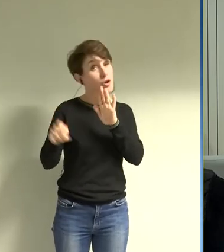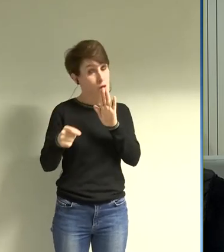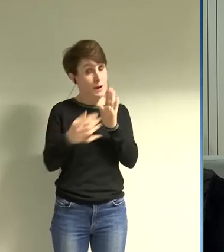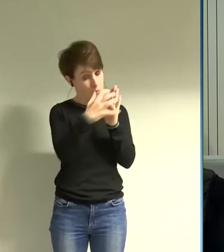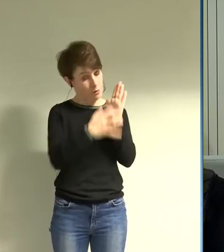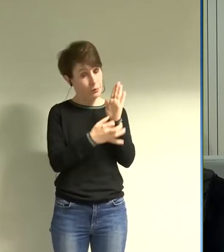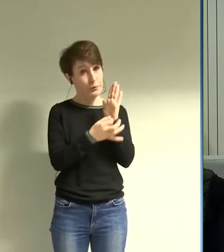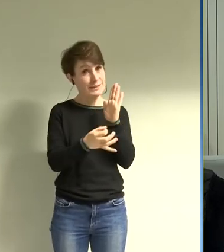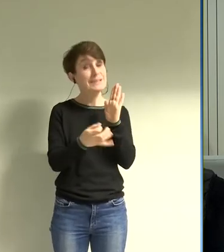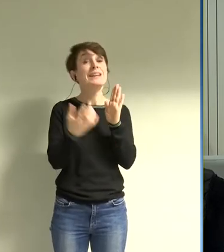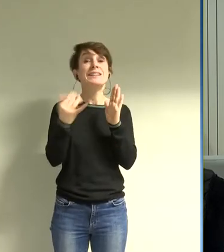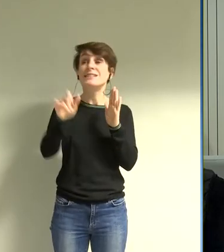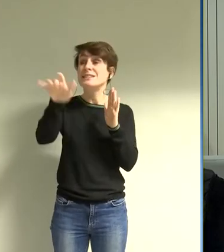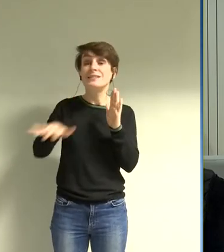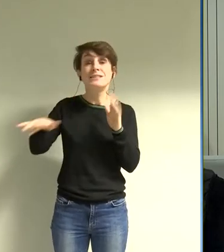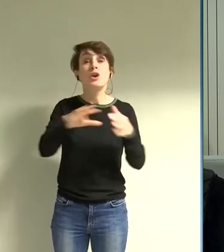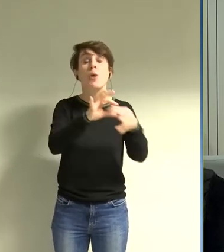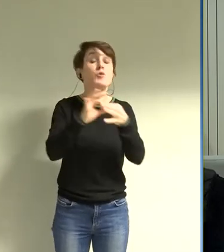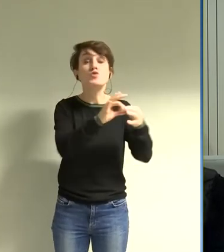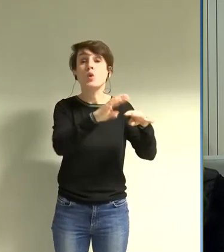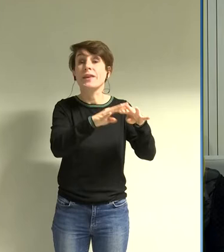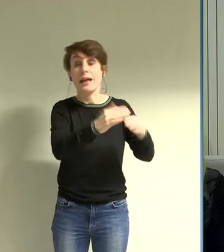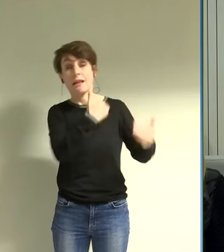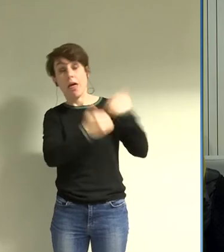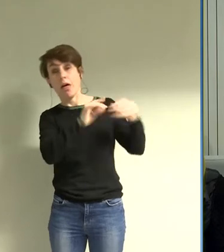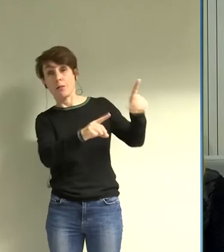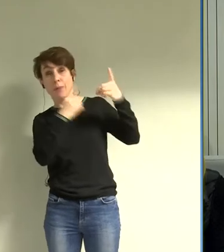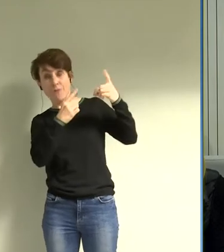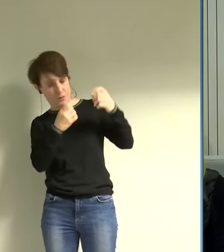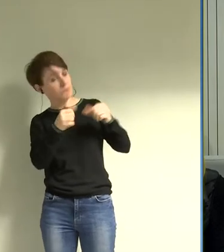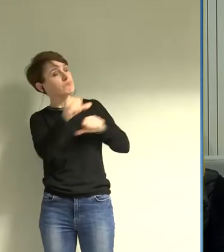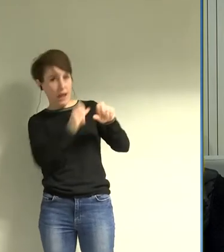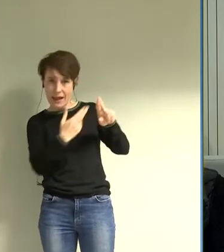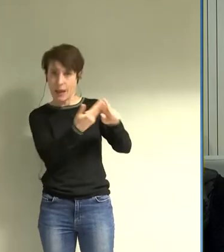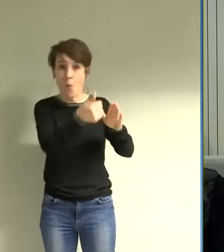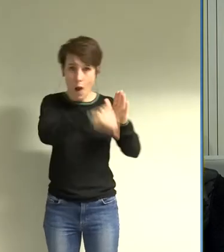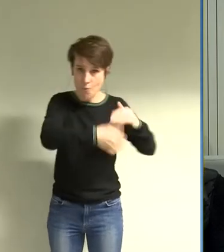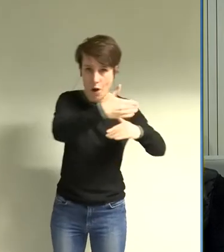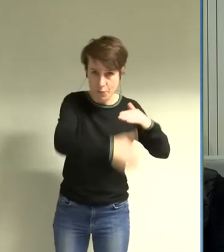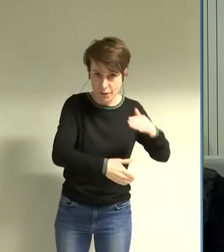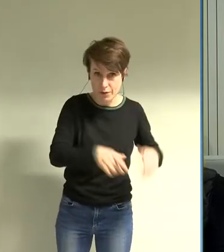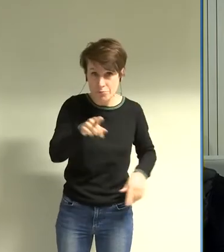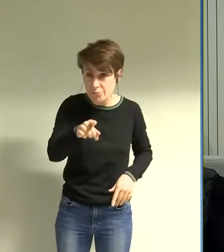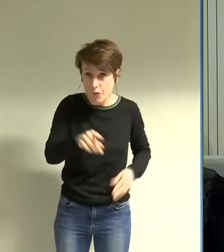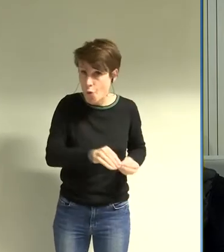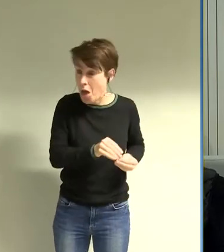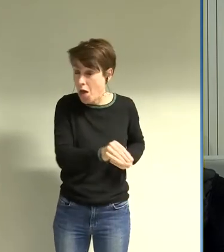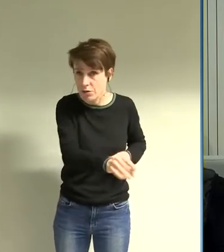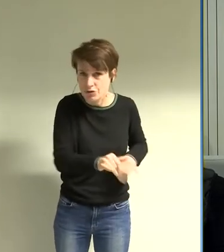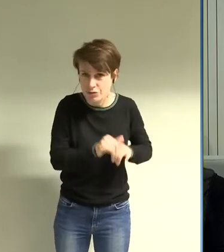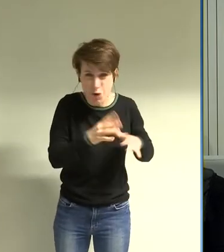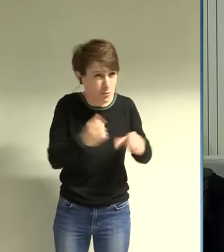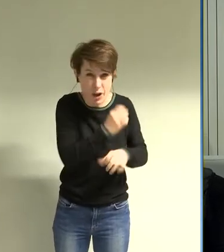dans le mois au question des unions de quartier vous ne l'avez même jamais tenues alors qu'il n'est tout de même